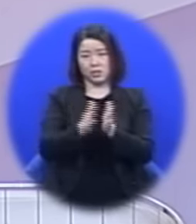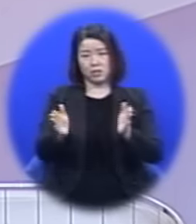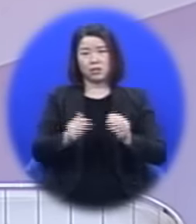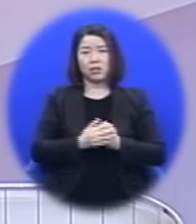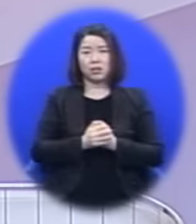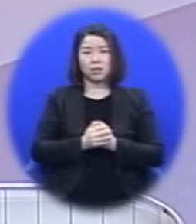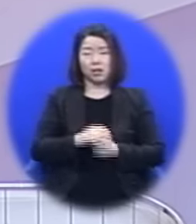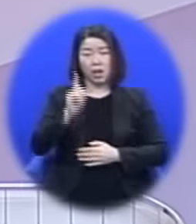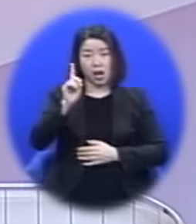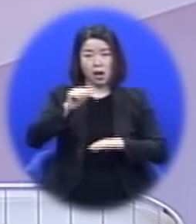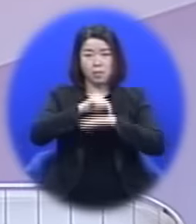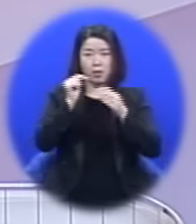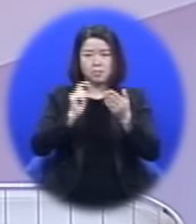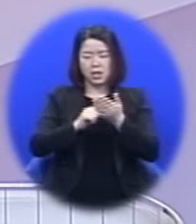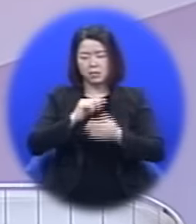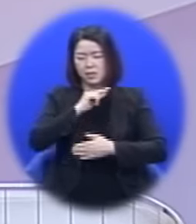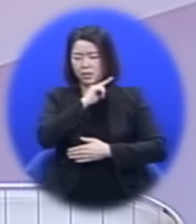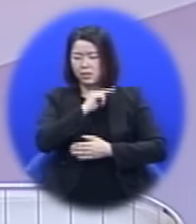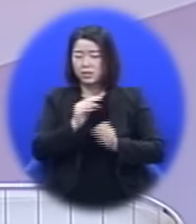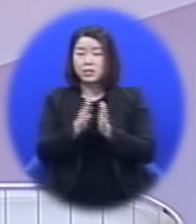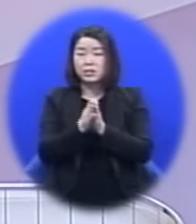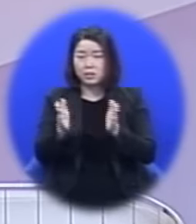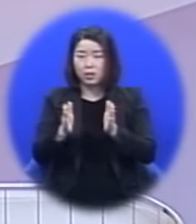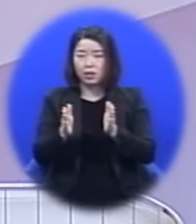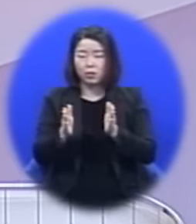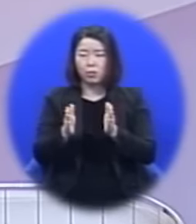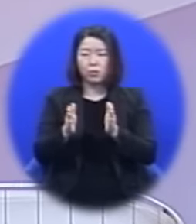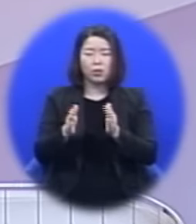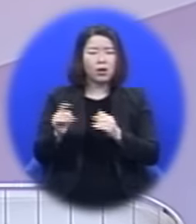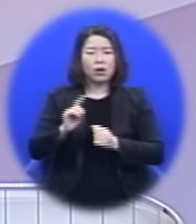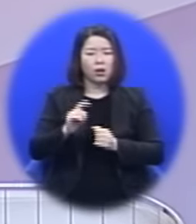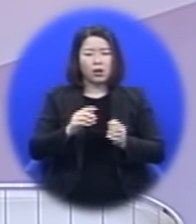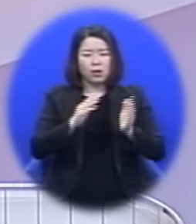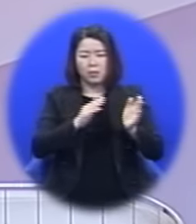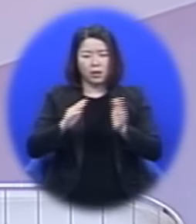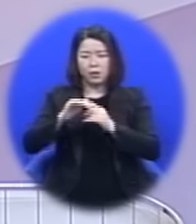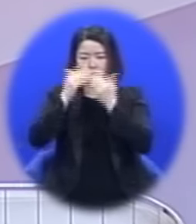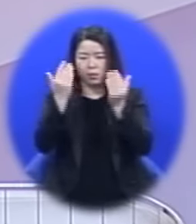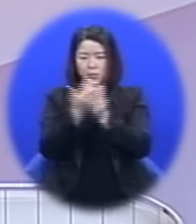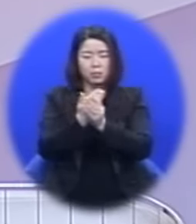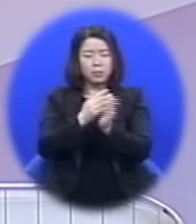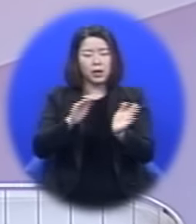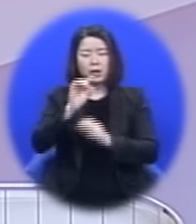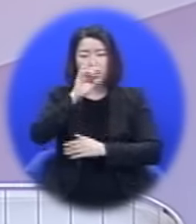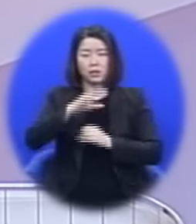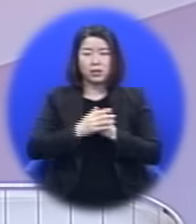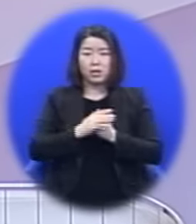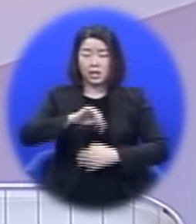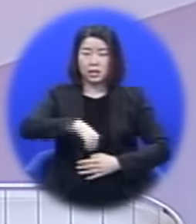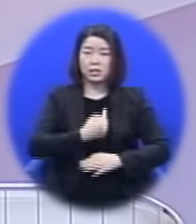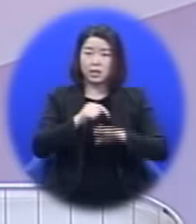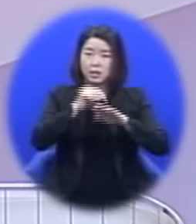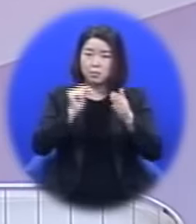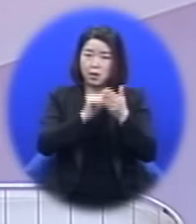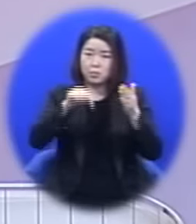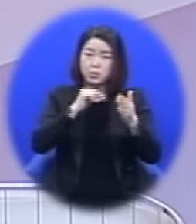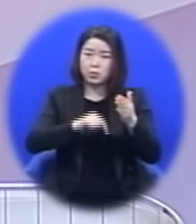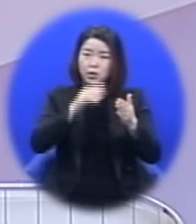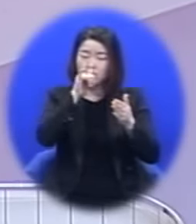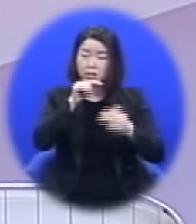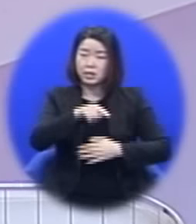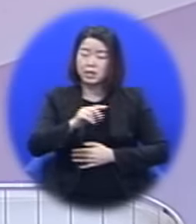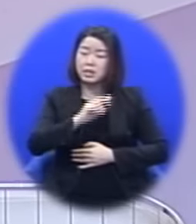시작했어요. 한번 마음에 의심이 들기 시작하니까 걷잡을 수가 없었어요. 그는 자기 마음속에 있는 이